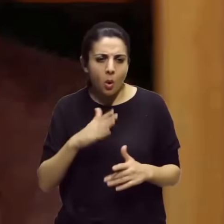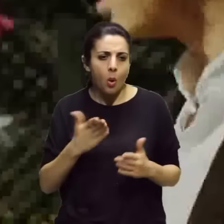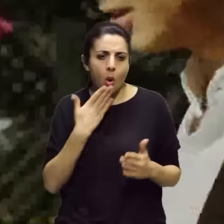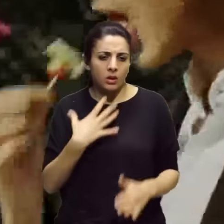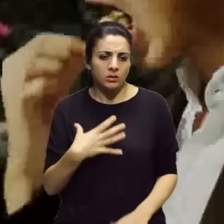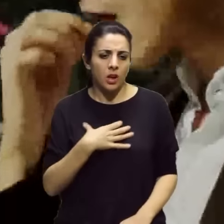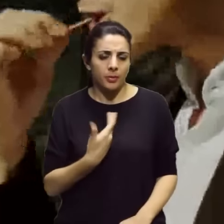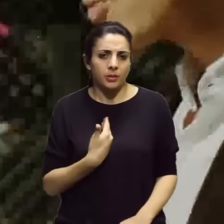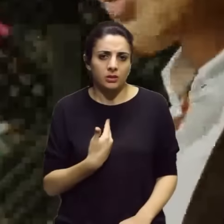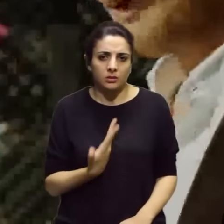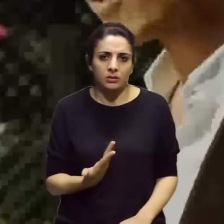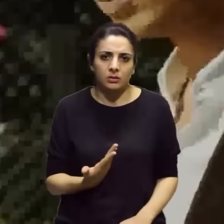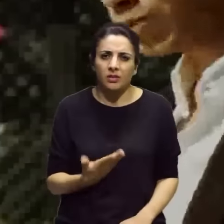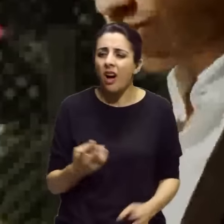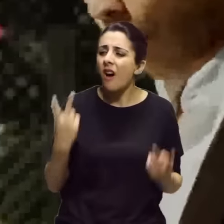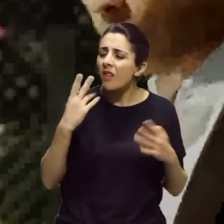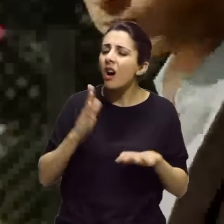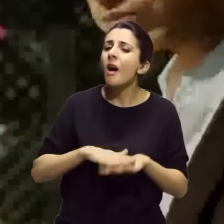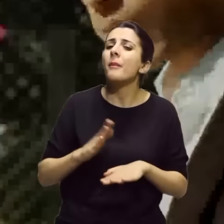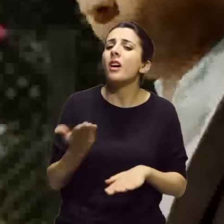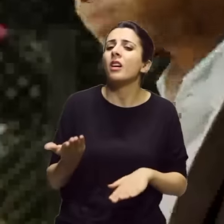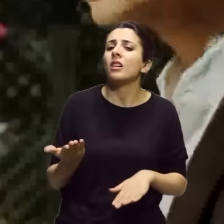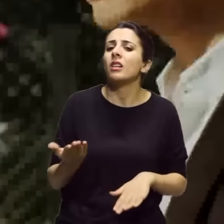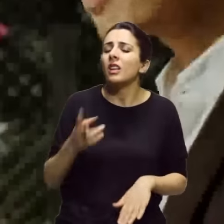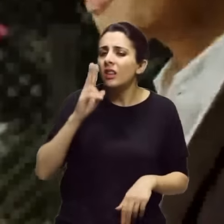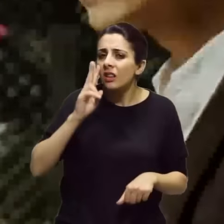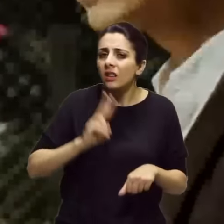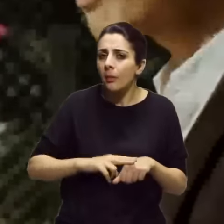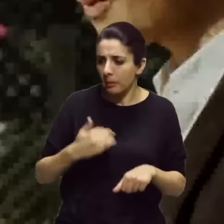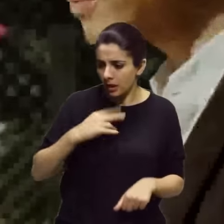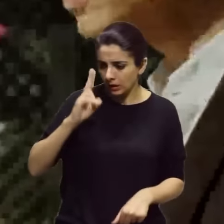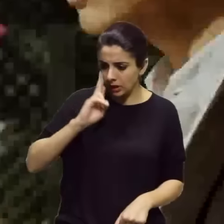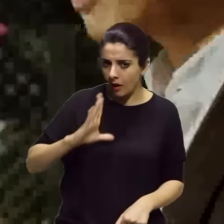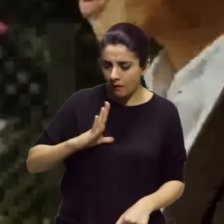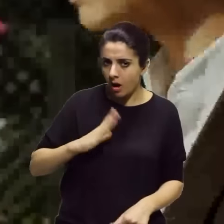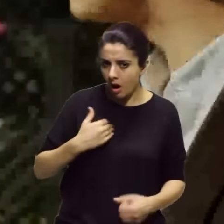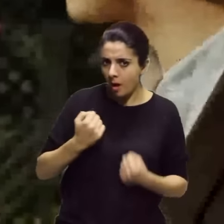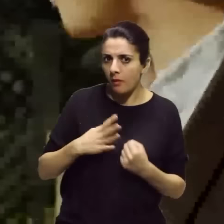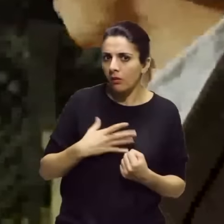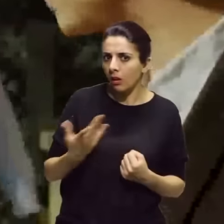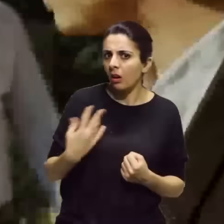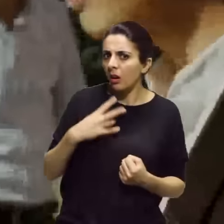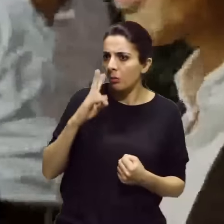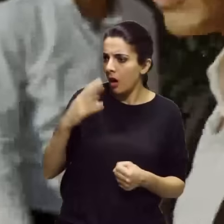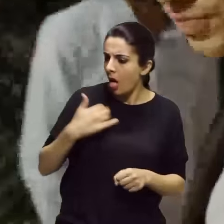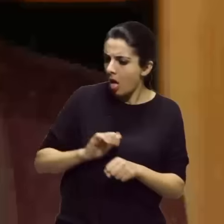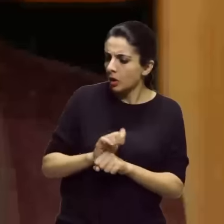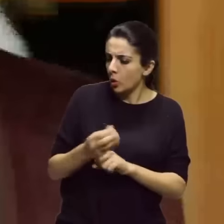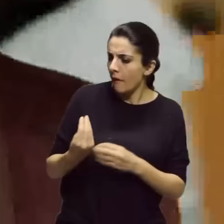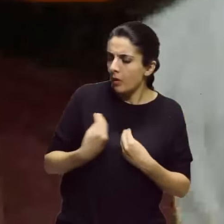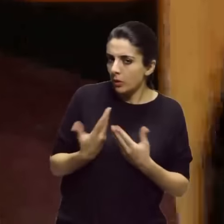be. Bir kere de hava yapma kanka ya. Ya bak, yemin ediyorum ben de zenginim bak. Benim de arabam var ama senin yanında pestil gibi eziliyorum